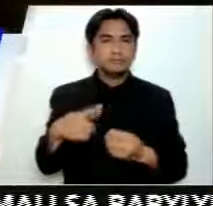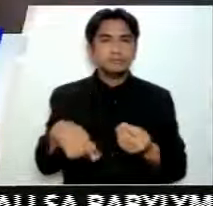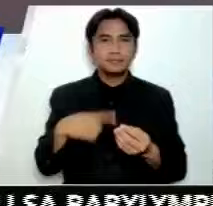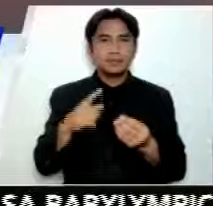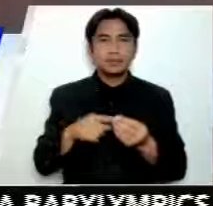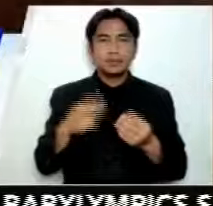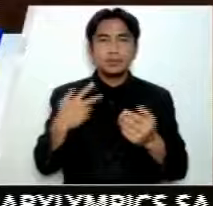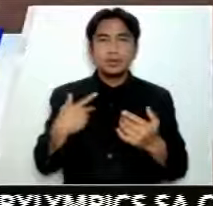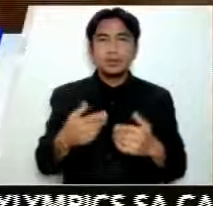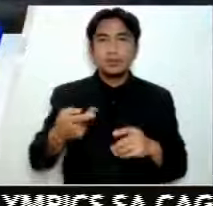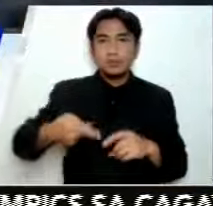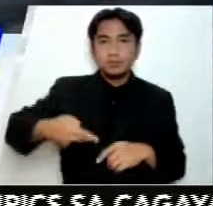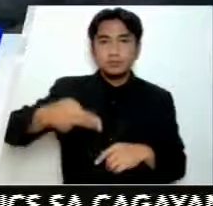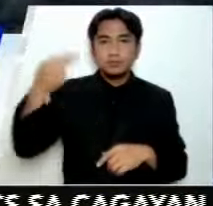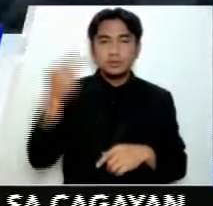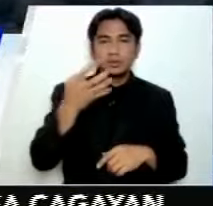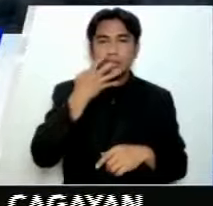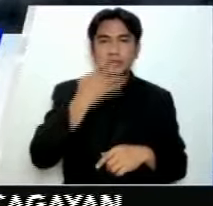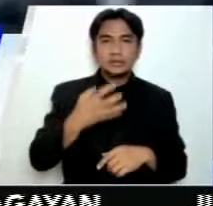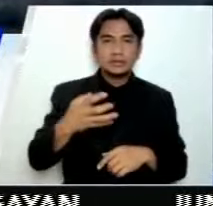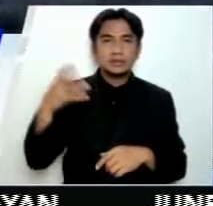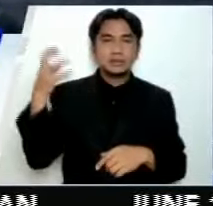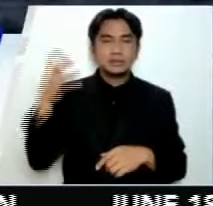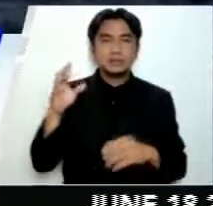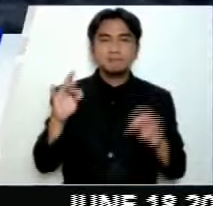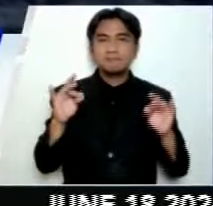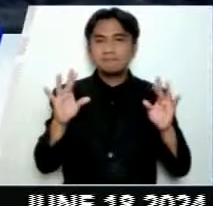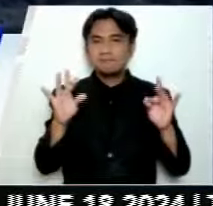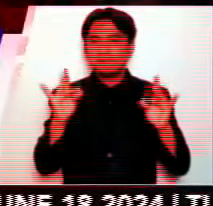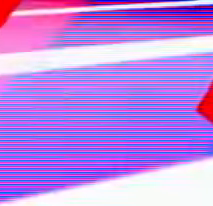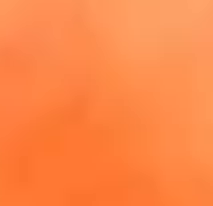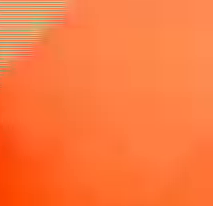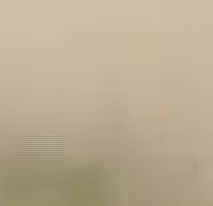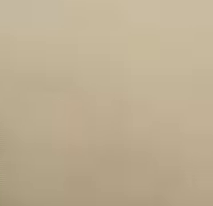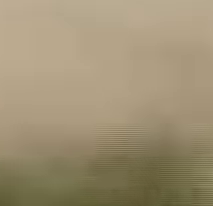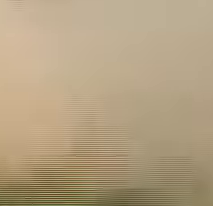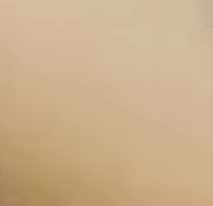temperatura low humidity at malakas na